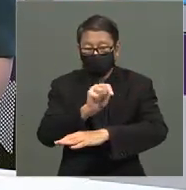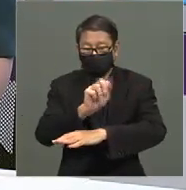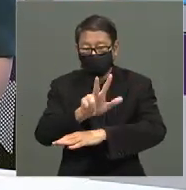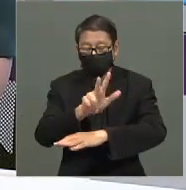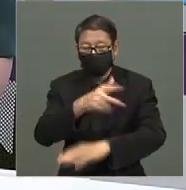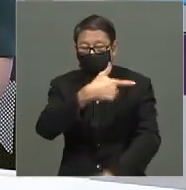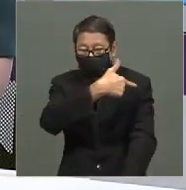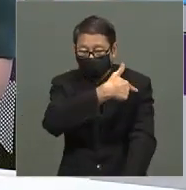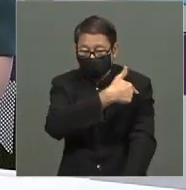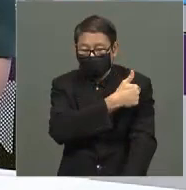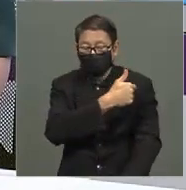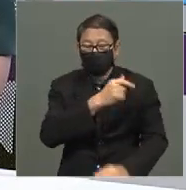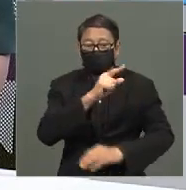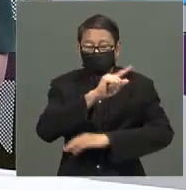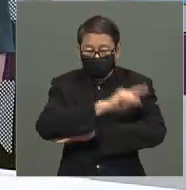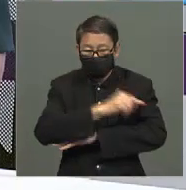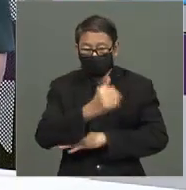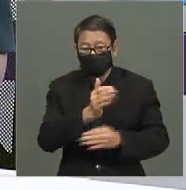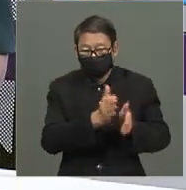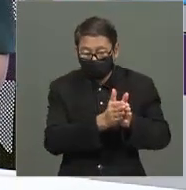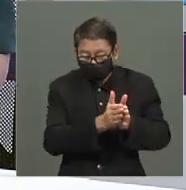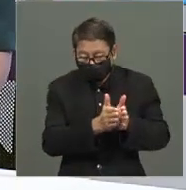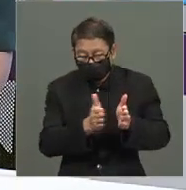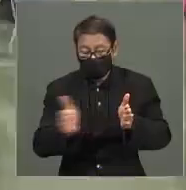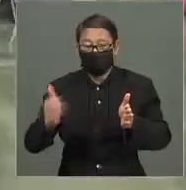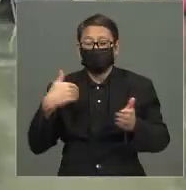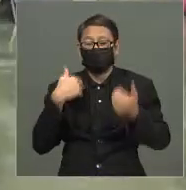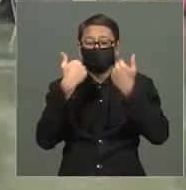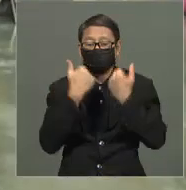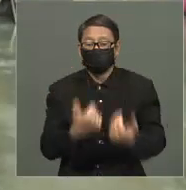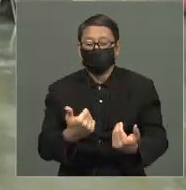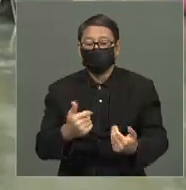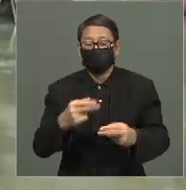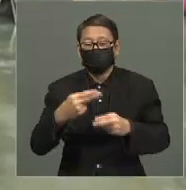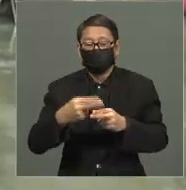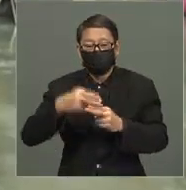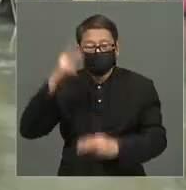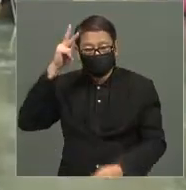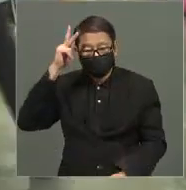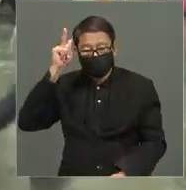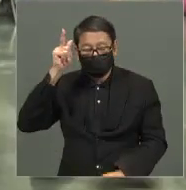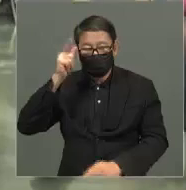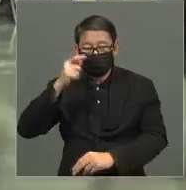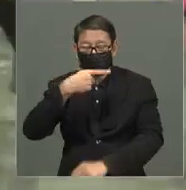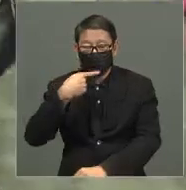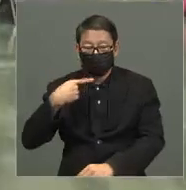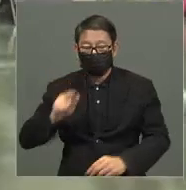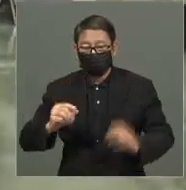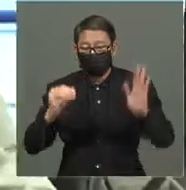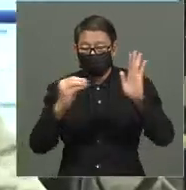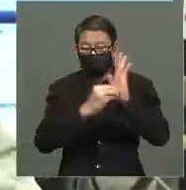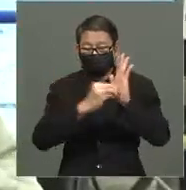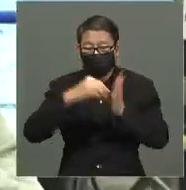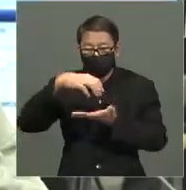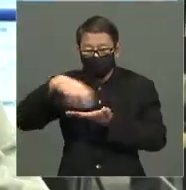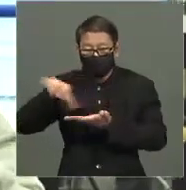จะเริ่มได้รับวัคซีนตั้งแต่วันนี้เป็นต้นไปค่ะเรื่องนี้นายขจิตชัดวานิชท่านปลัดกรุงเทพมหานครท่านก็